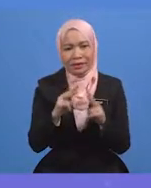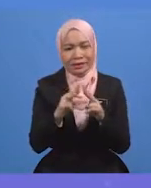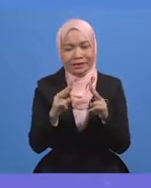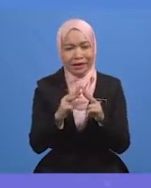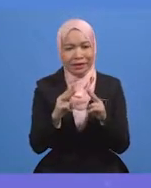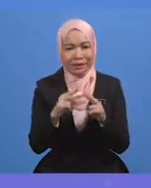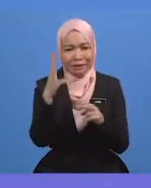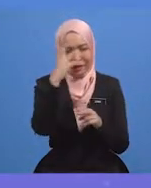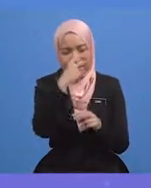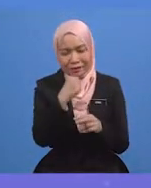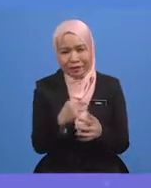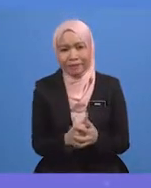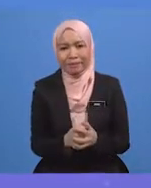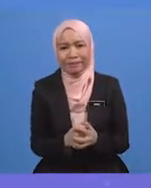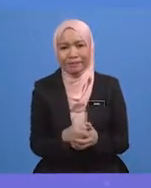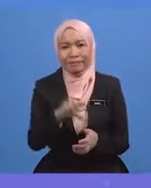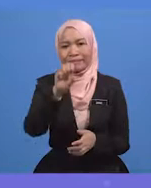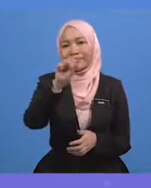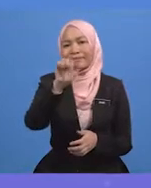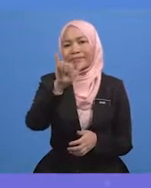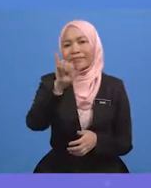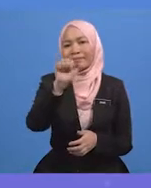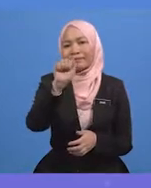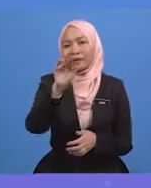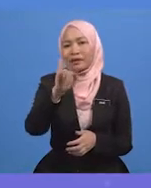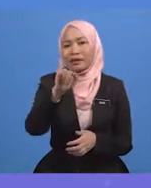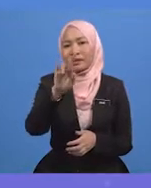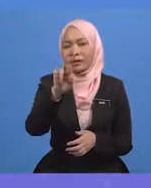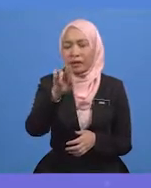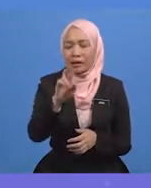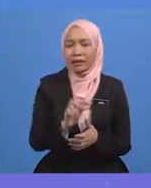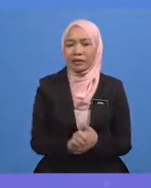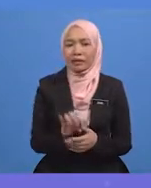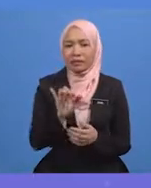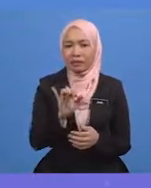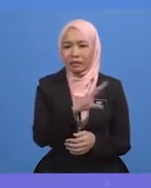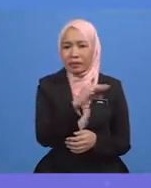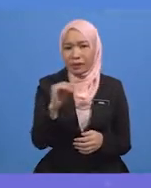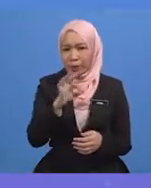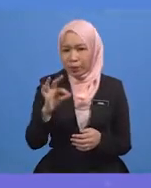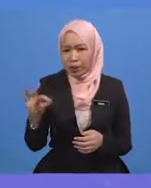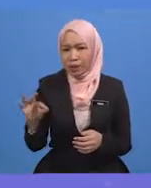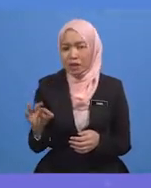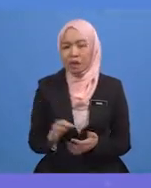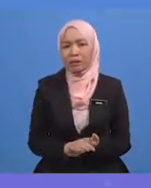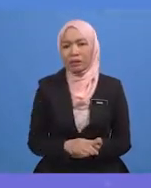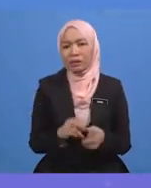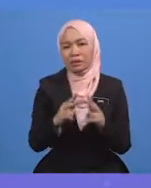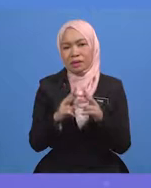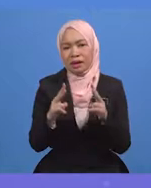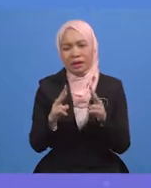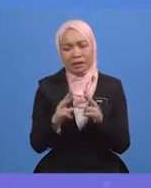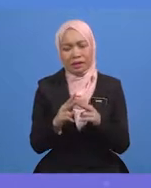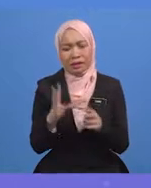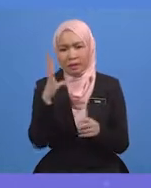dan syair menjadi tarikan dalam kebanyakan hasil tulisan beliau. Murid-murid, sila